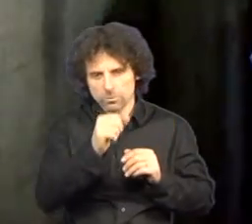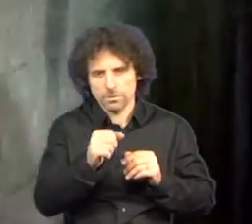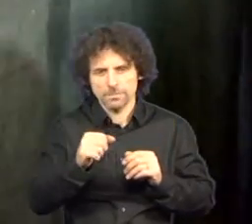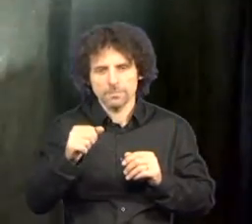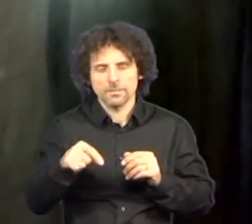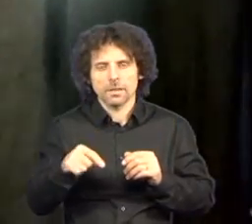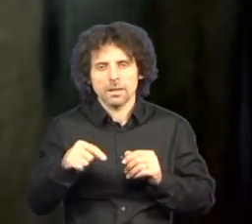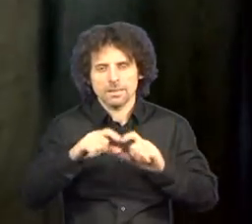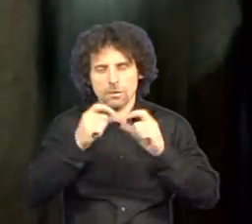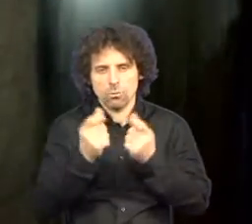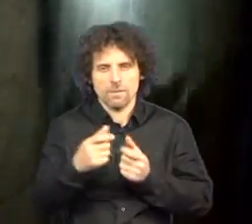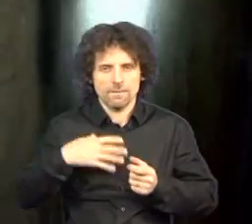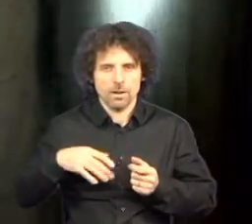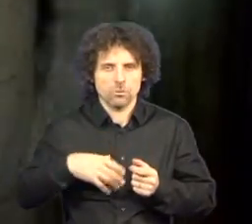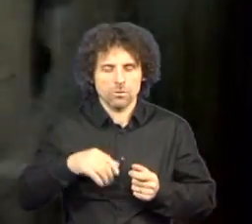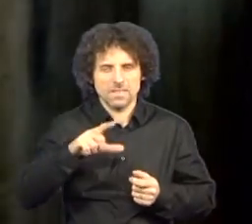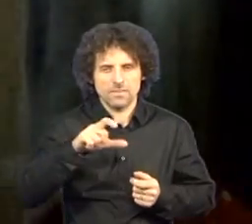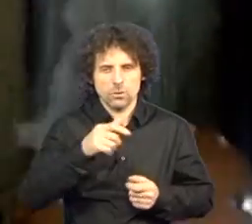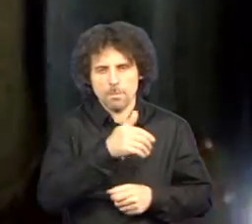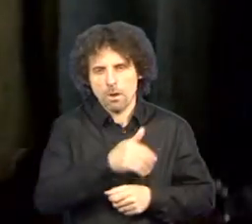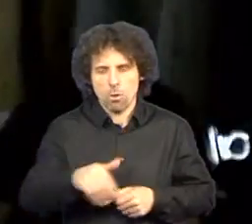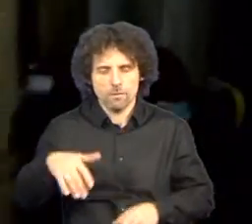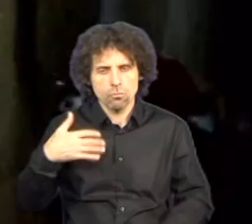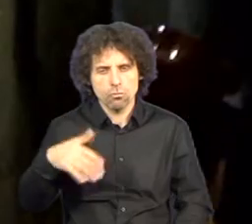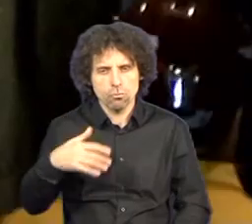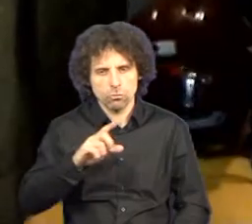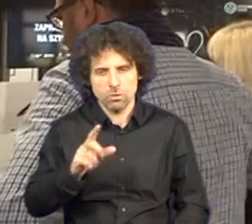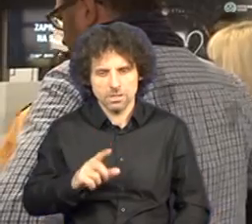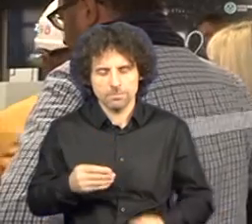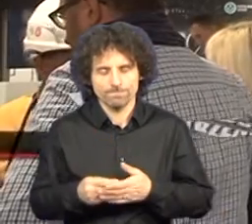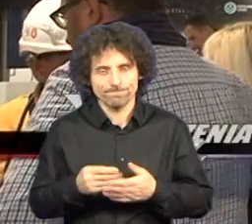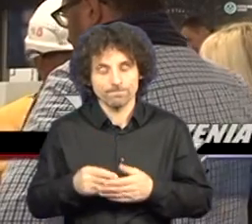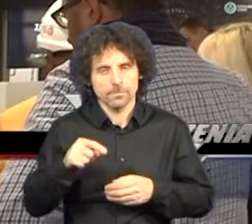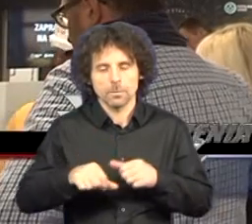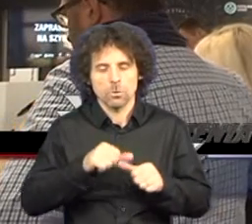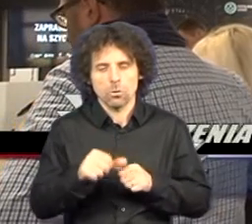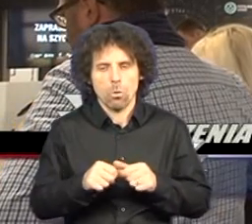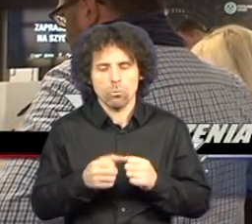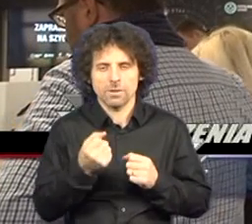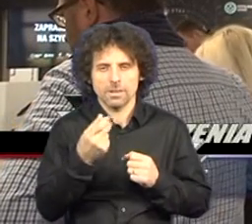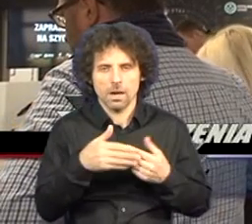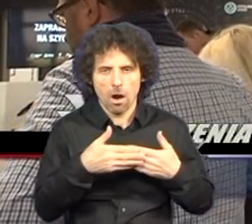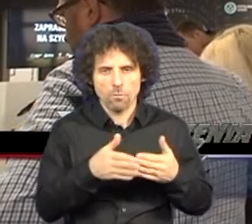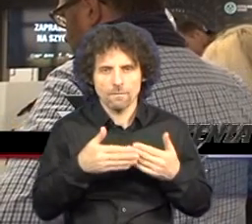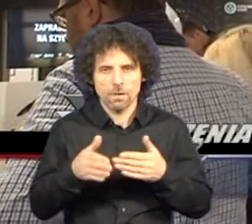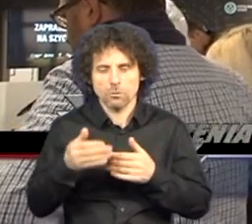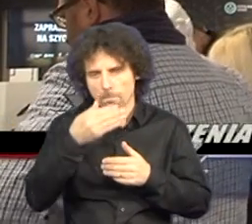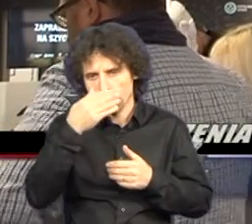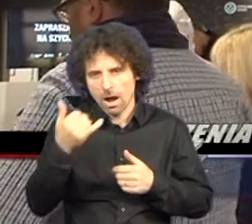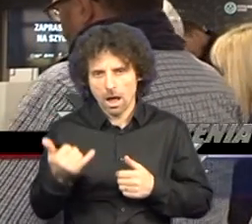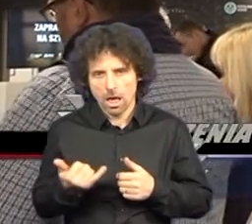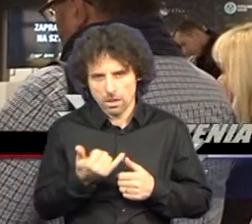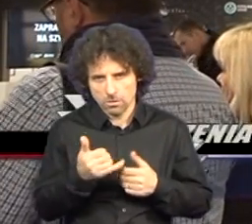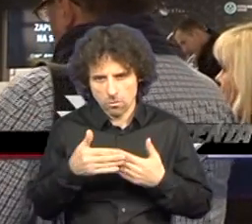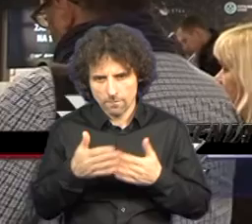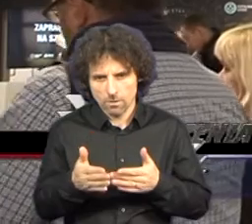Jego całkowita wartość to aż 200 milionów złotych. W tym roku czeka nas, mam nadzieję, kilka otwarć. W maju chcemy otworzyć